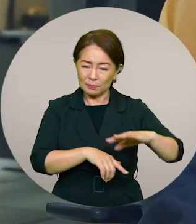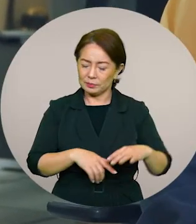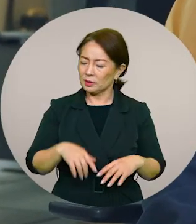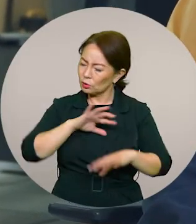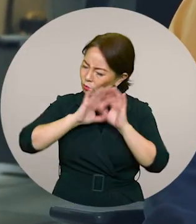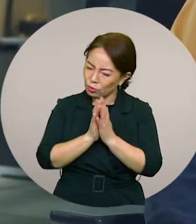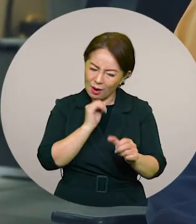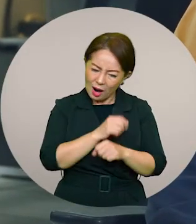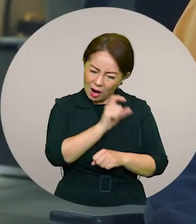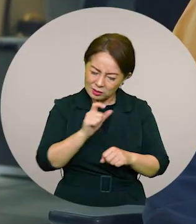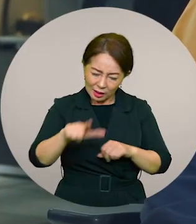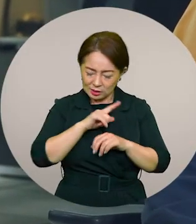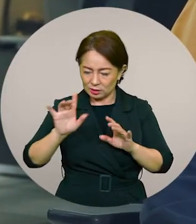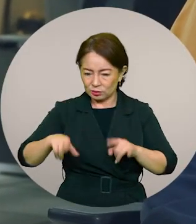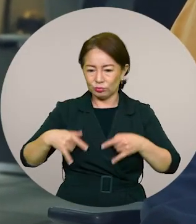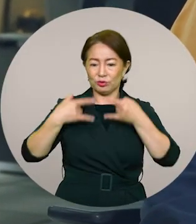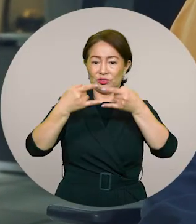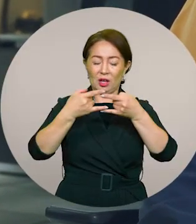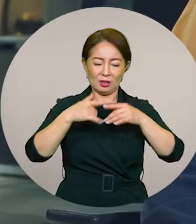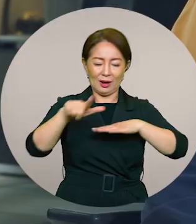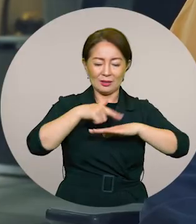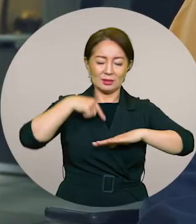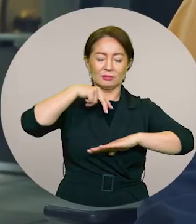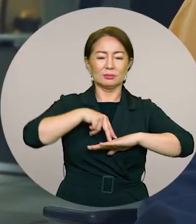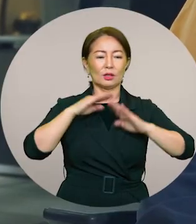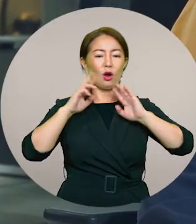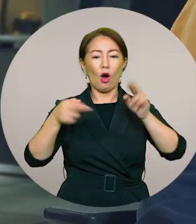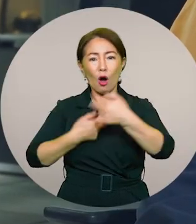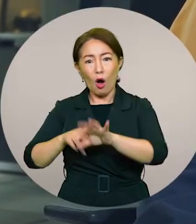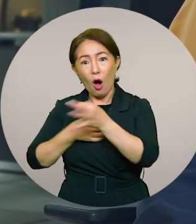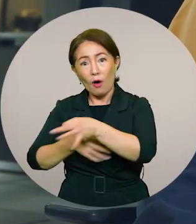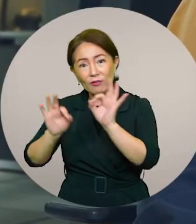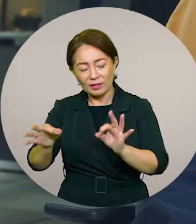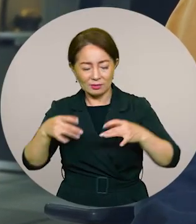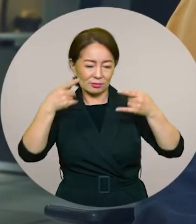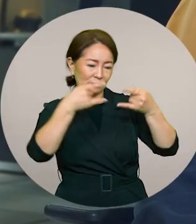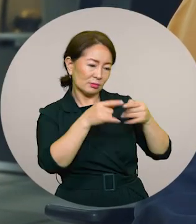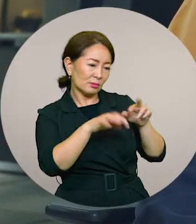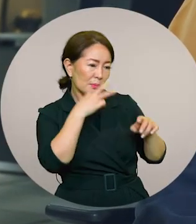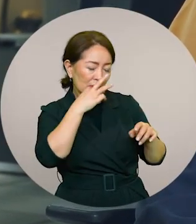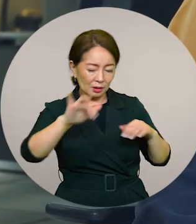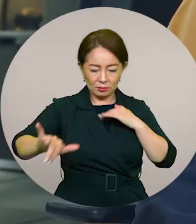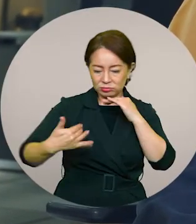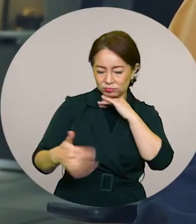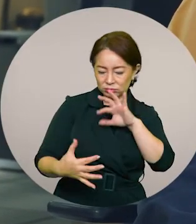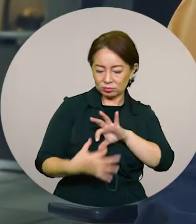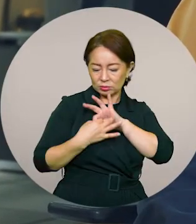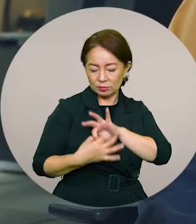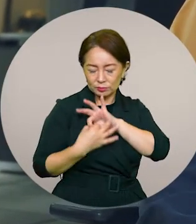одоо ажиллаж байгаа бүх газруудыг л одоо та бүхэн дээрээс авж байгаа одоо сенсоруудаас авж байгаа мэдээллүүдээрээ